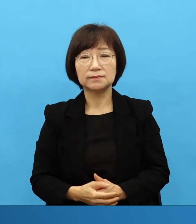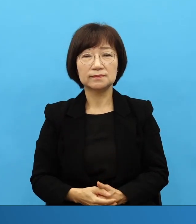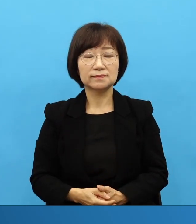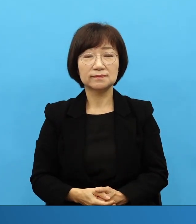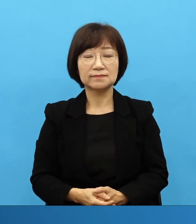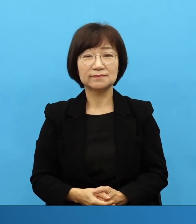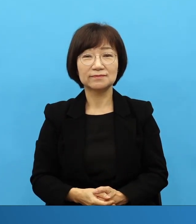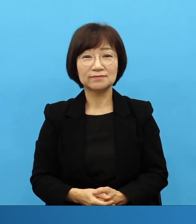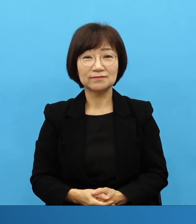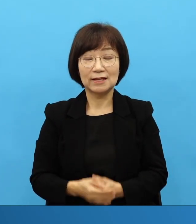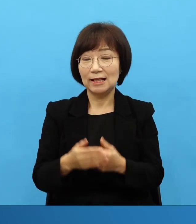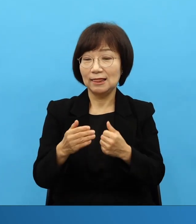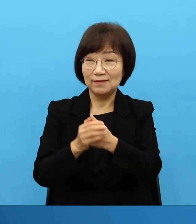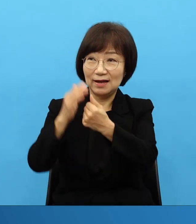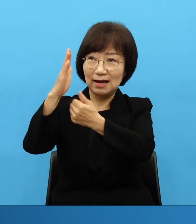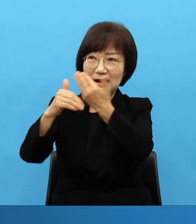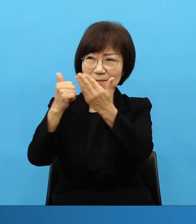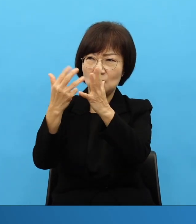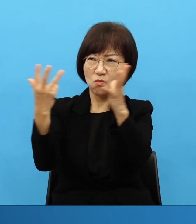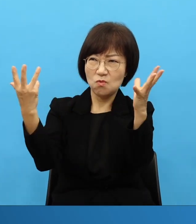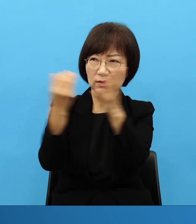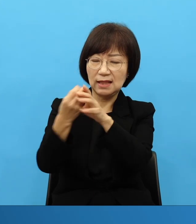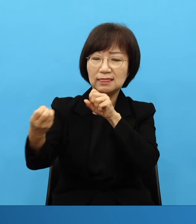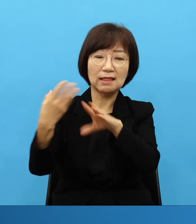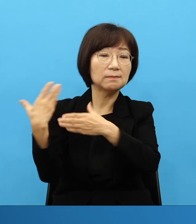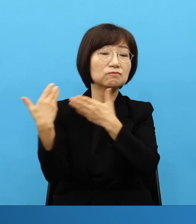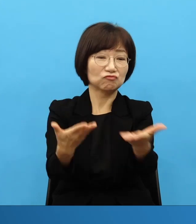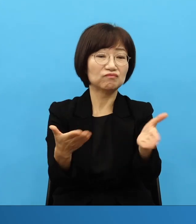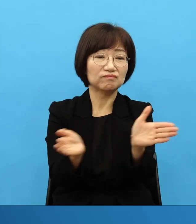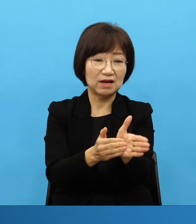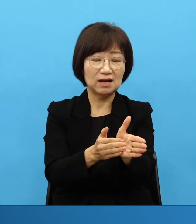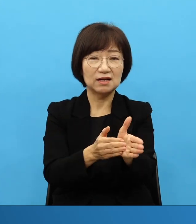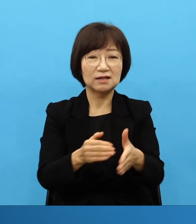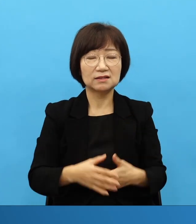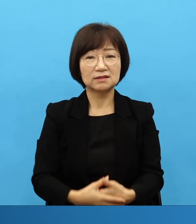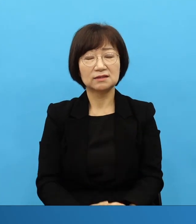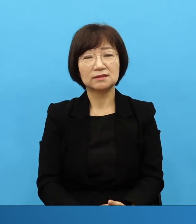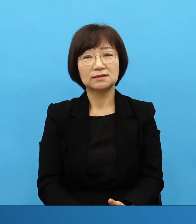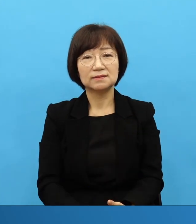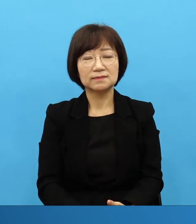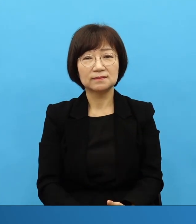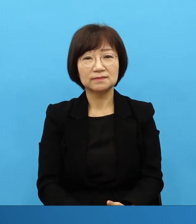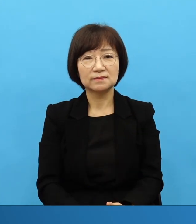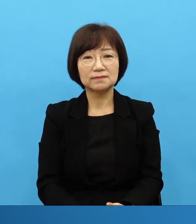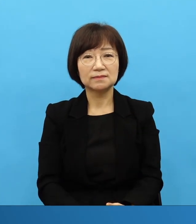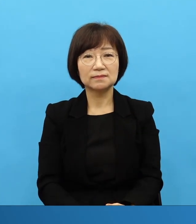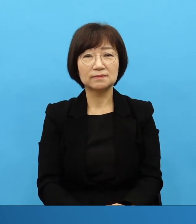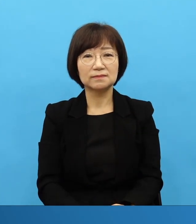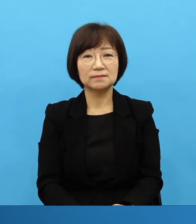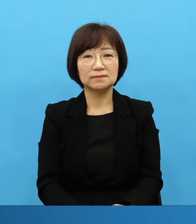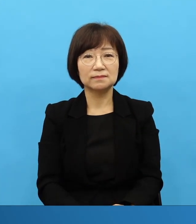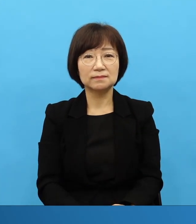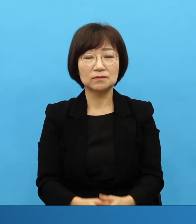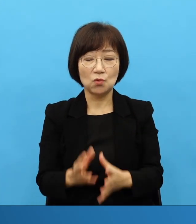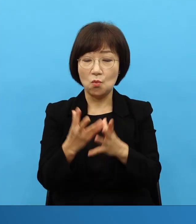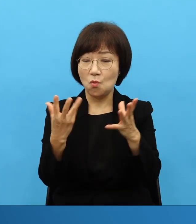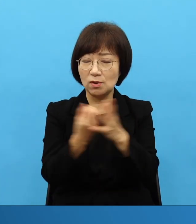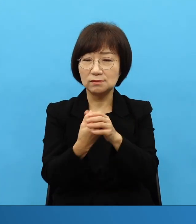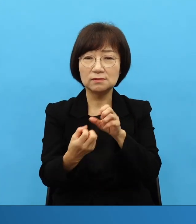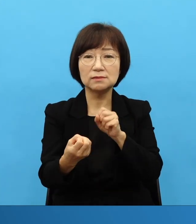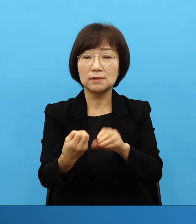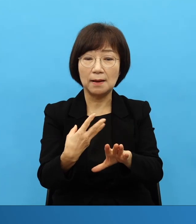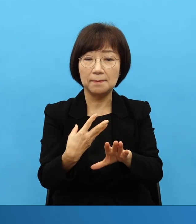완전히 답이 되는 걸 하나님이 주신 거예요. And that is why God has given to us a solution, an answer that is an answer. 그 설명이 뭡니까? And what is